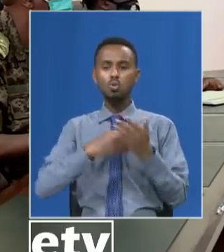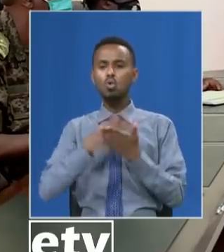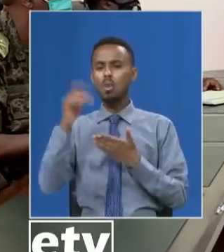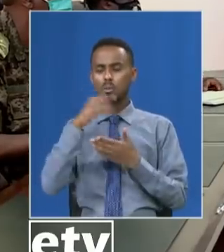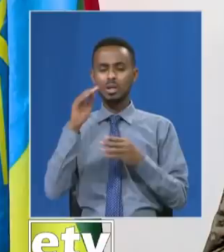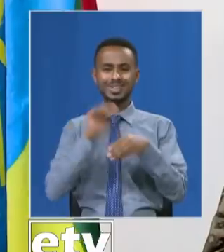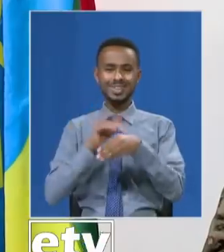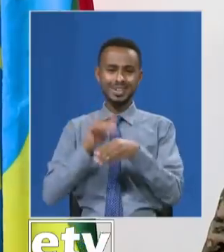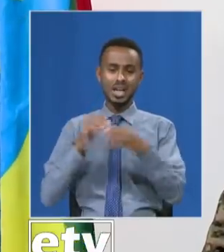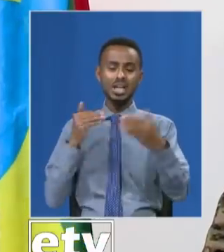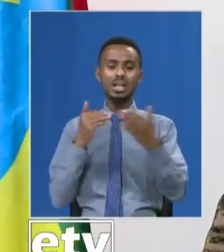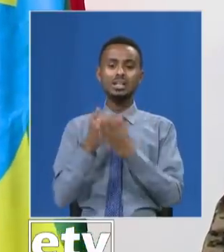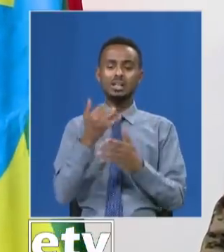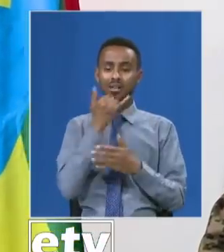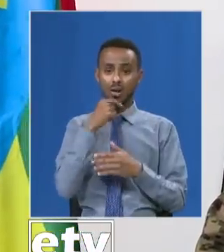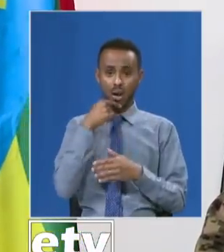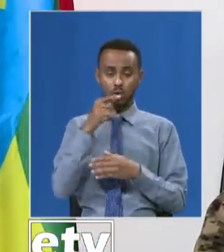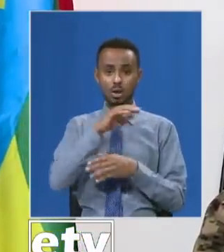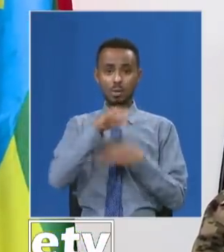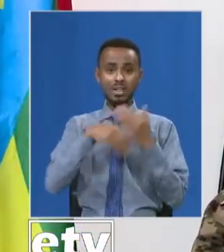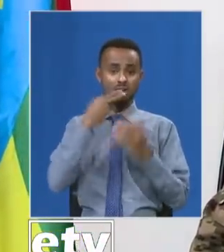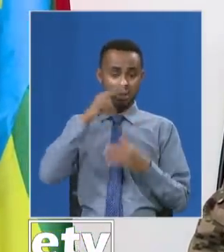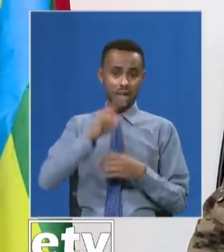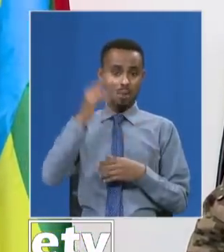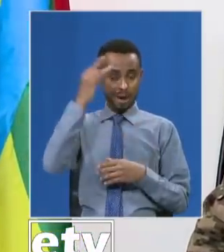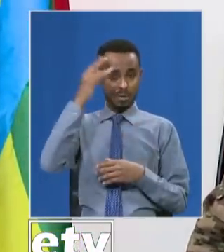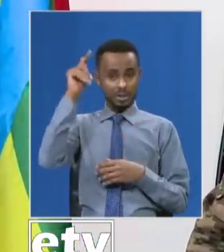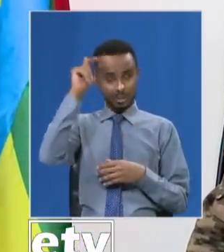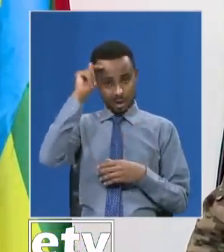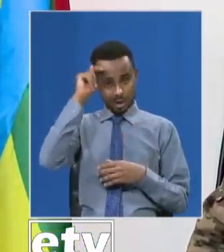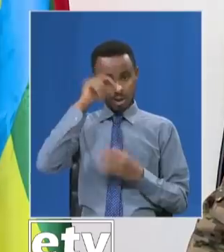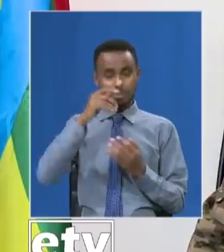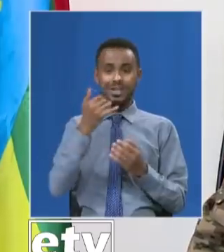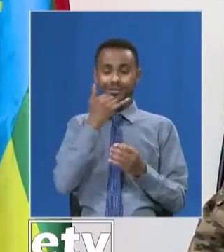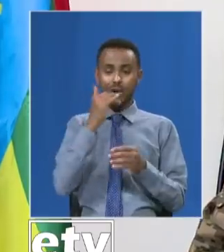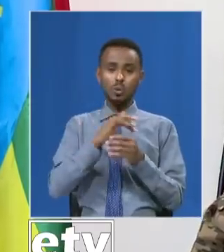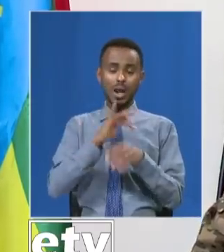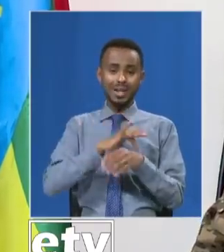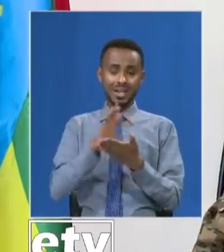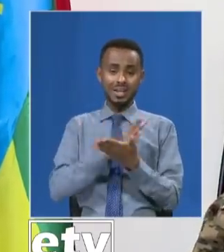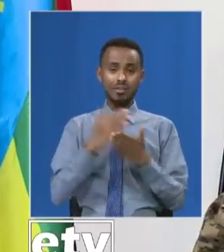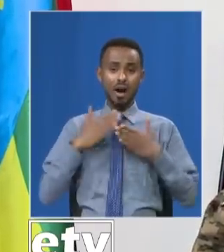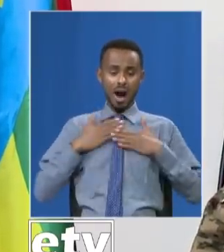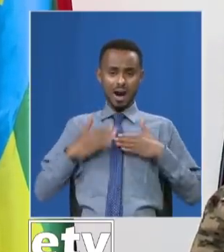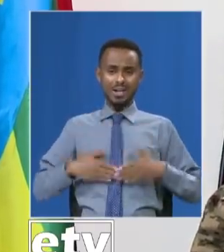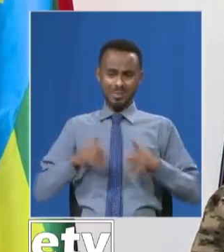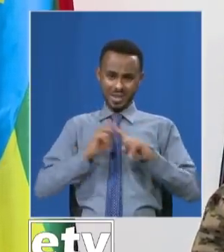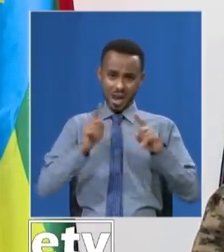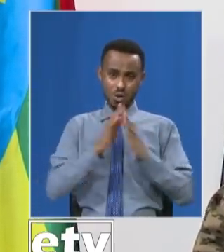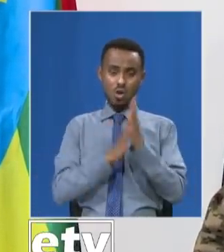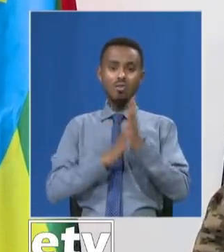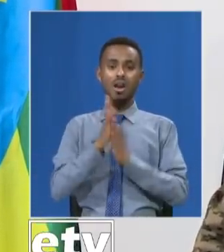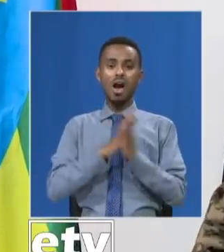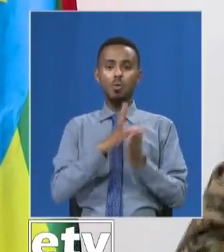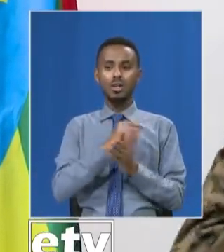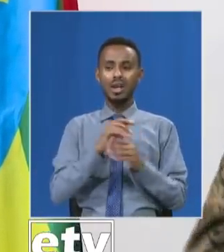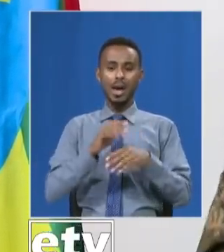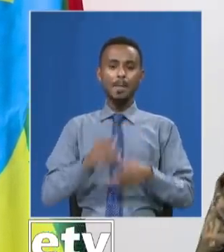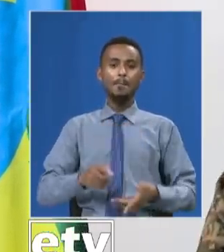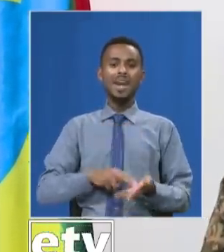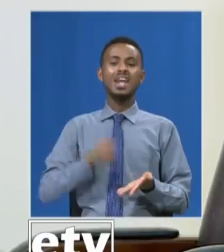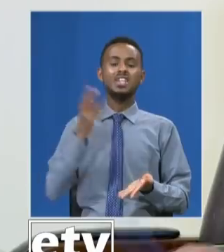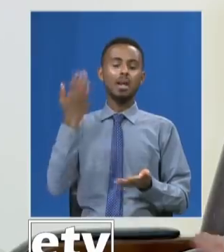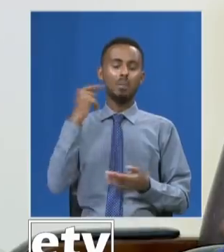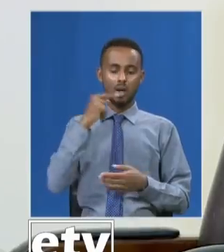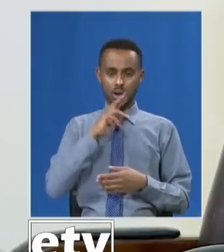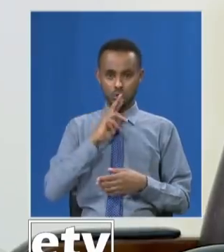በሚል ቅስቀሳ የደረሰ ጥፋት ነው ያሉት ሜጀር ጀነራል ማመር ተሰማ በጥፋቱ የተሳተፉ አካላትም የተለያዩ ፍላጎትና መነሻ